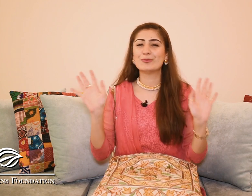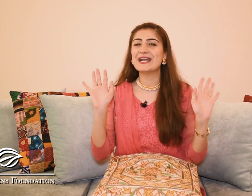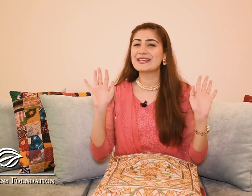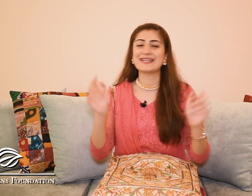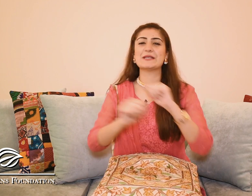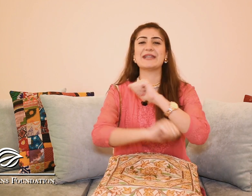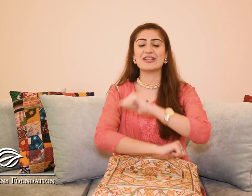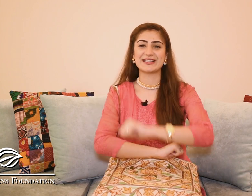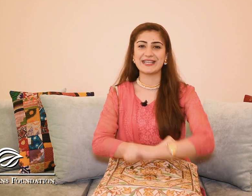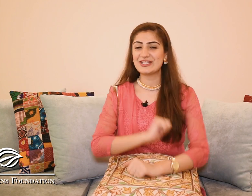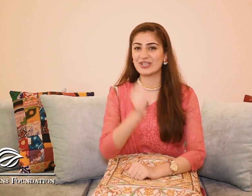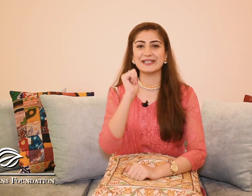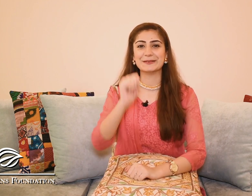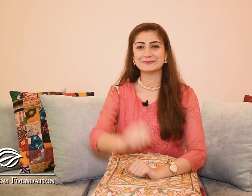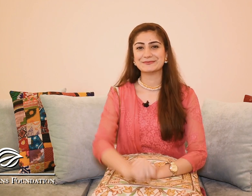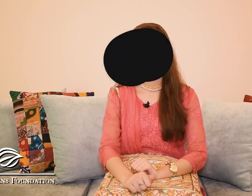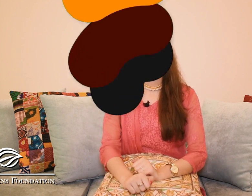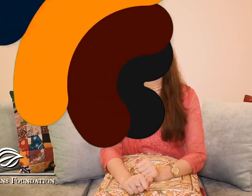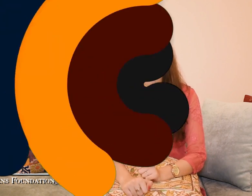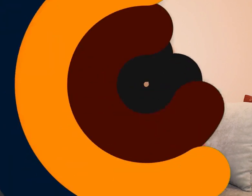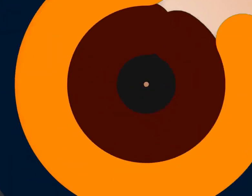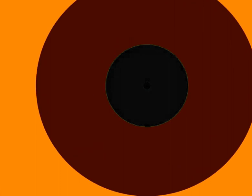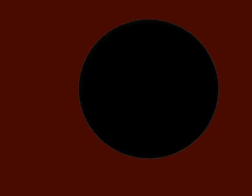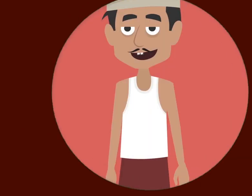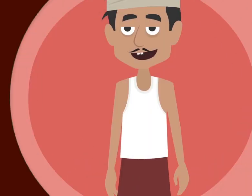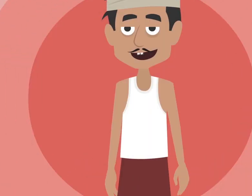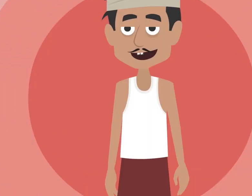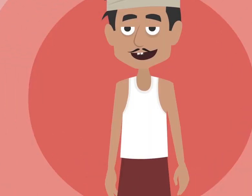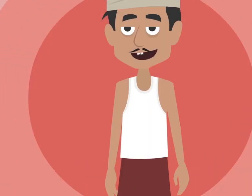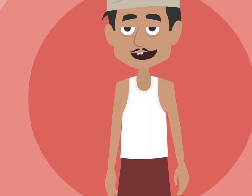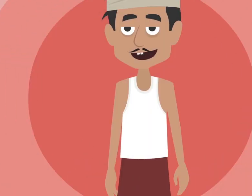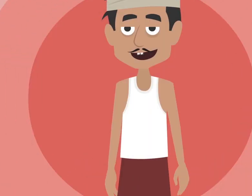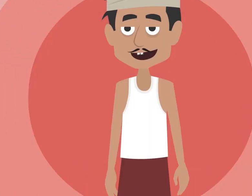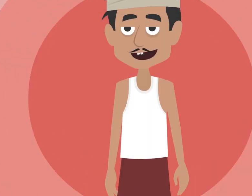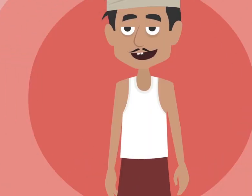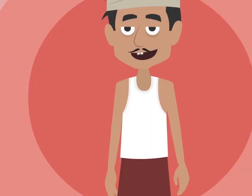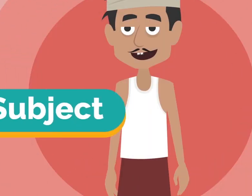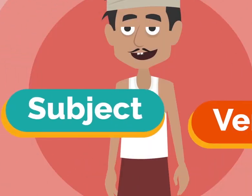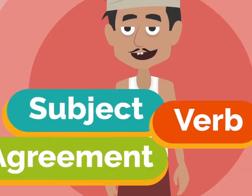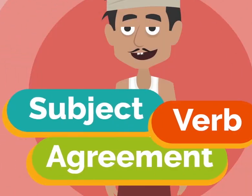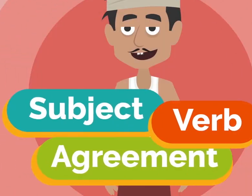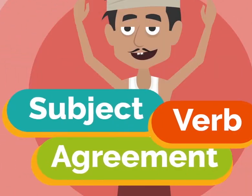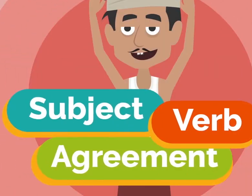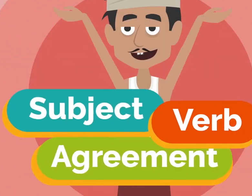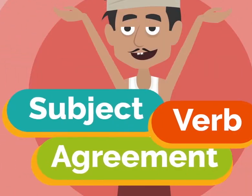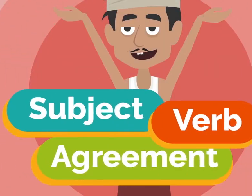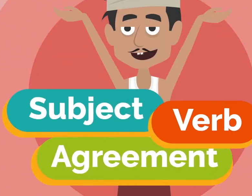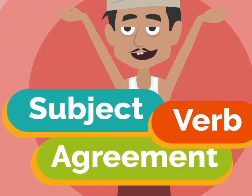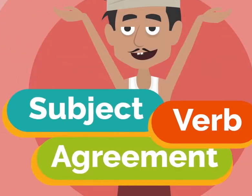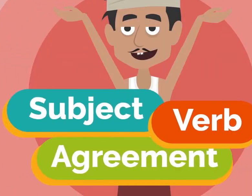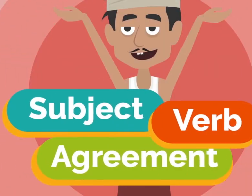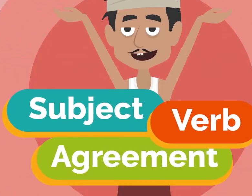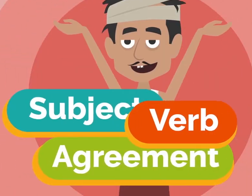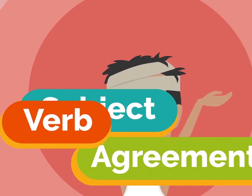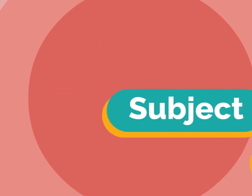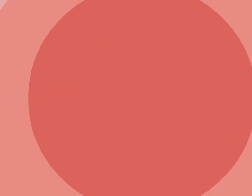से जुमला कैसे बनाया जाता है। चलिए बच्चों, आपको पता है सब्जेक्ट वर्ब एग्रीमेंट क्या होता